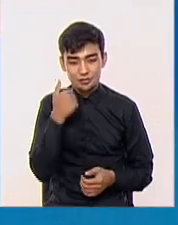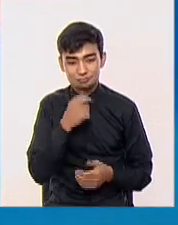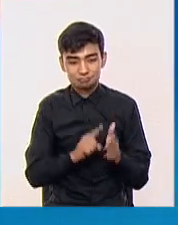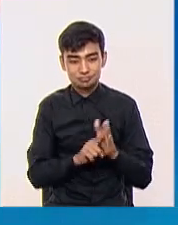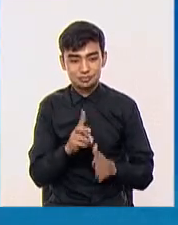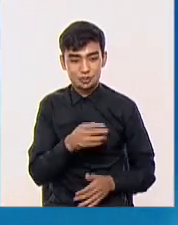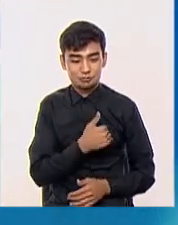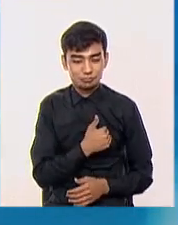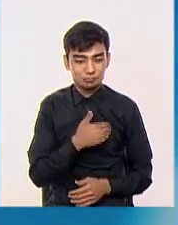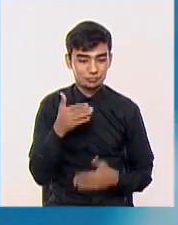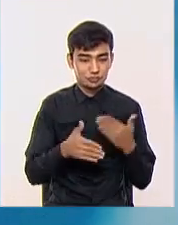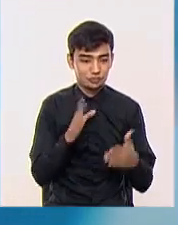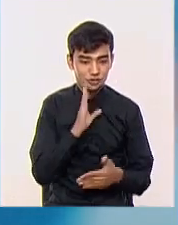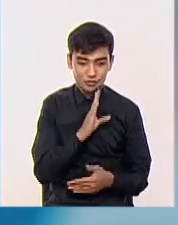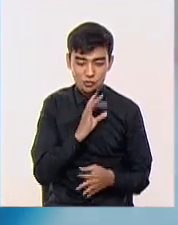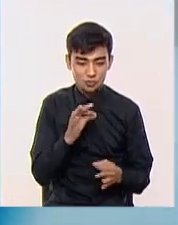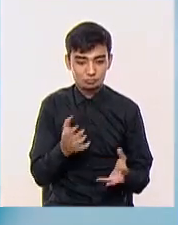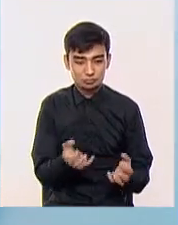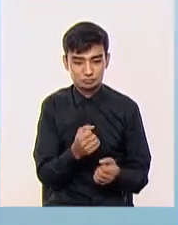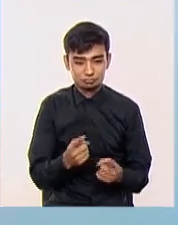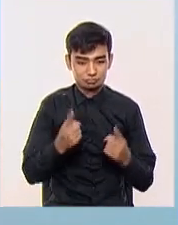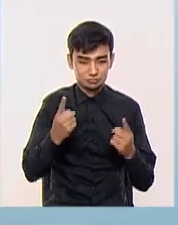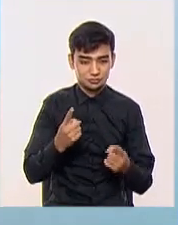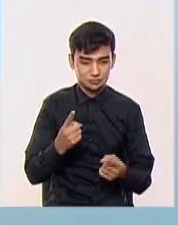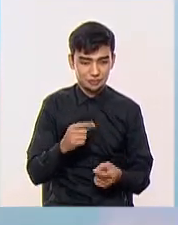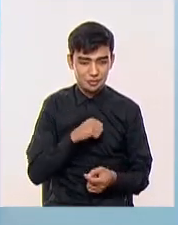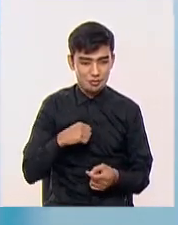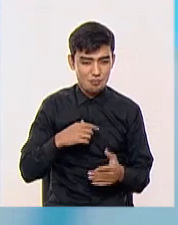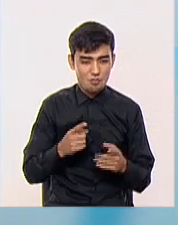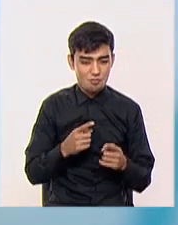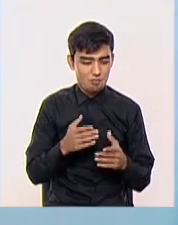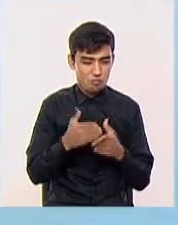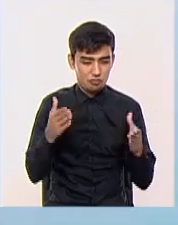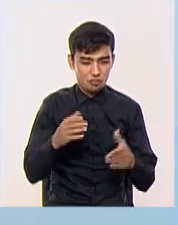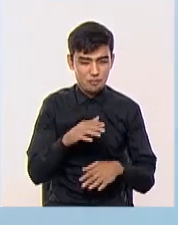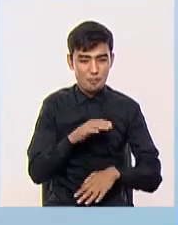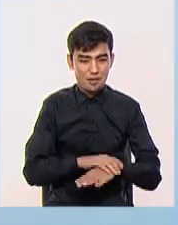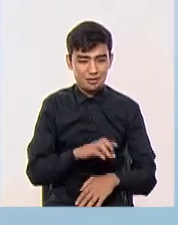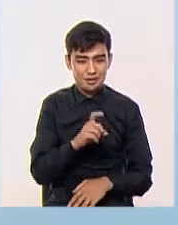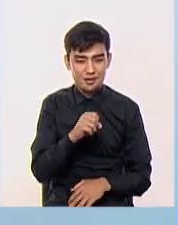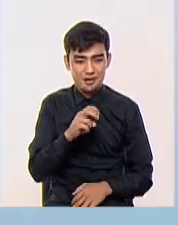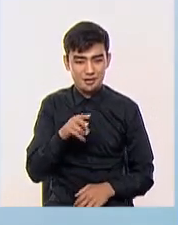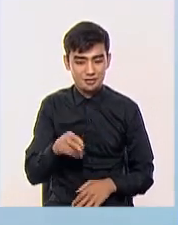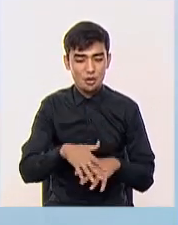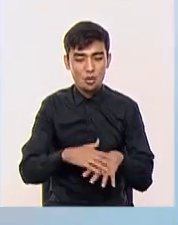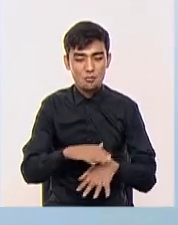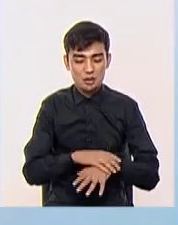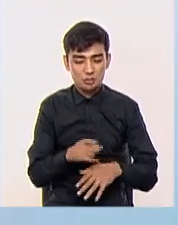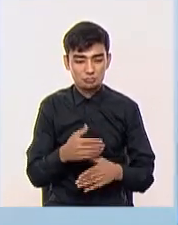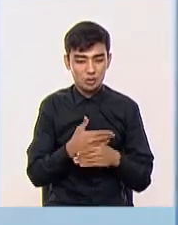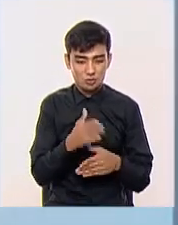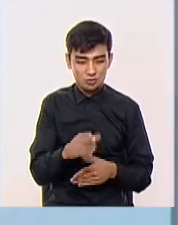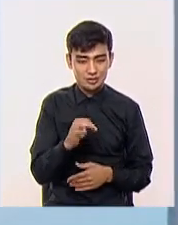дамытуға асық әйелдерді қолдауға еліміздегі ең ірі қаржы ұйымы Халық банкте атсалысады. Игі бастама аясында